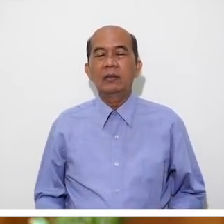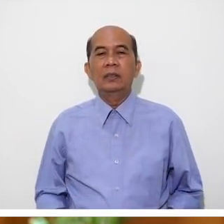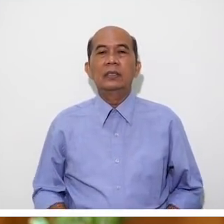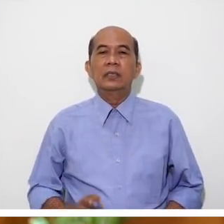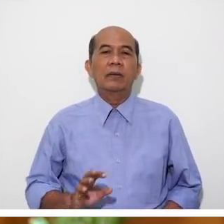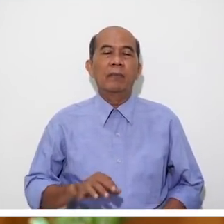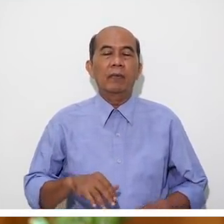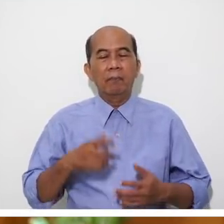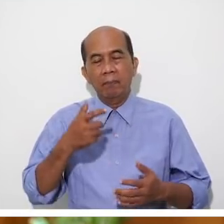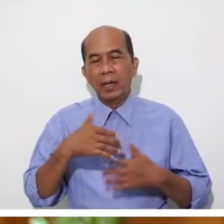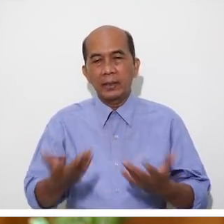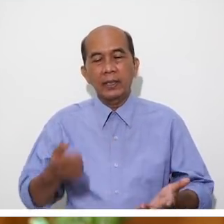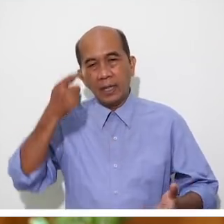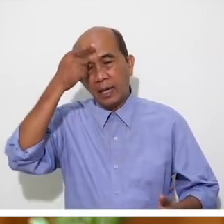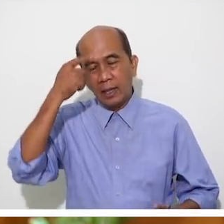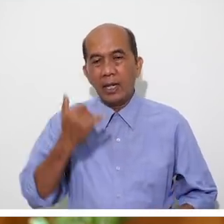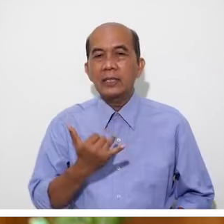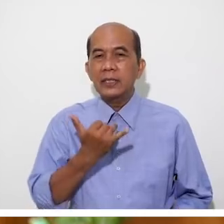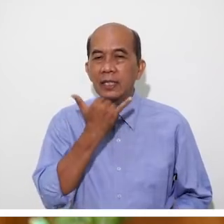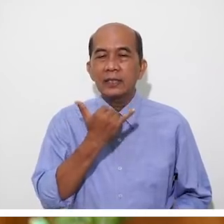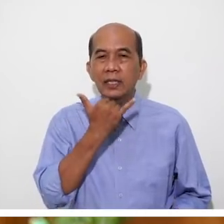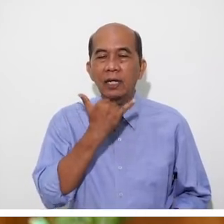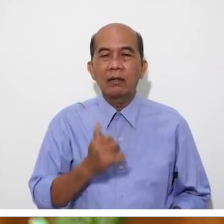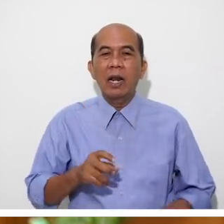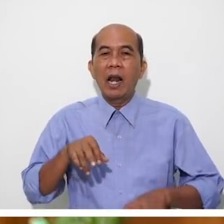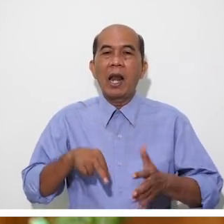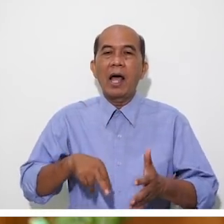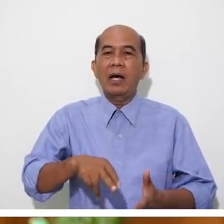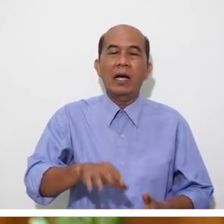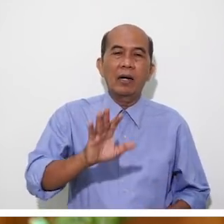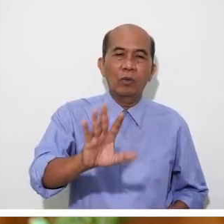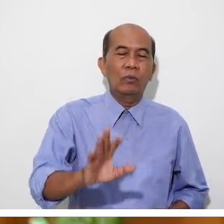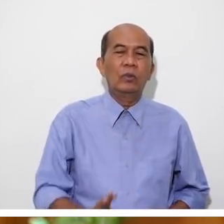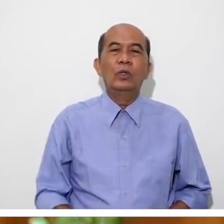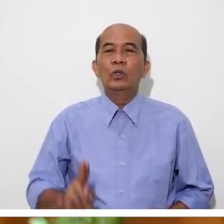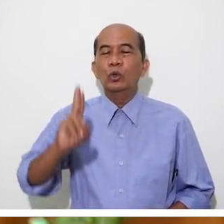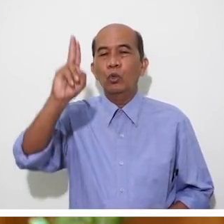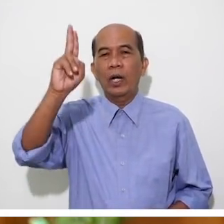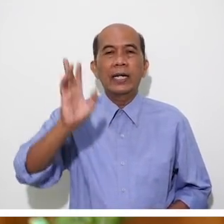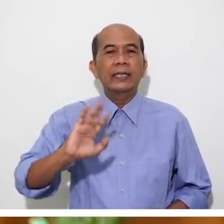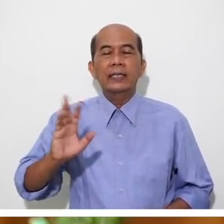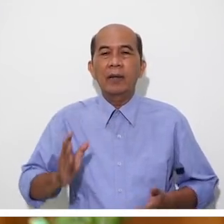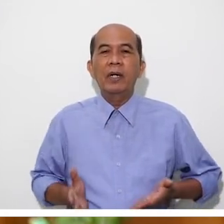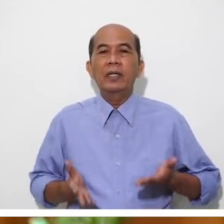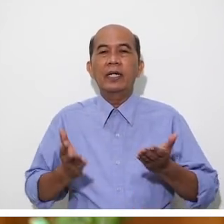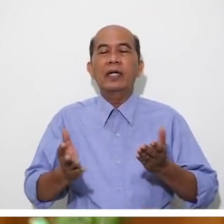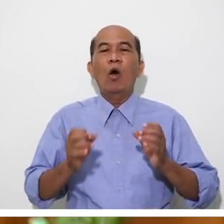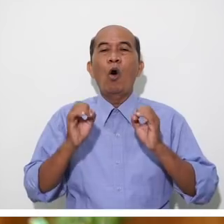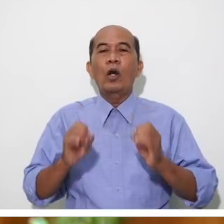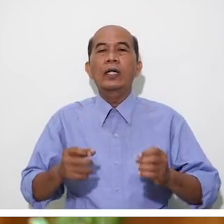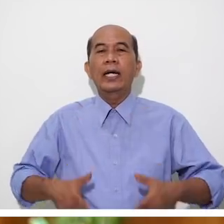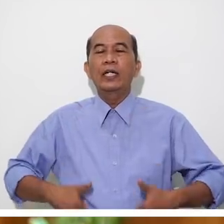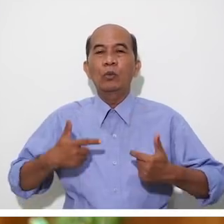mati karena kesalahan-kesalahan langkahmu. Tuhan tidak menghendaki engkau menjadi orang yang hidup